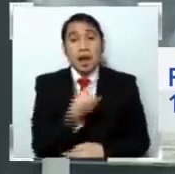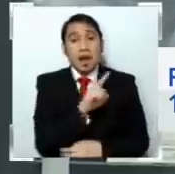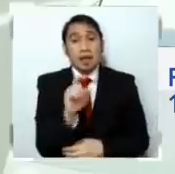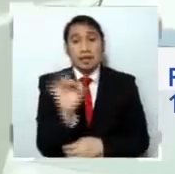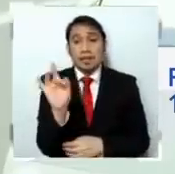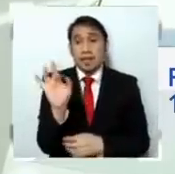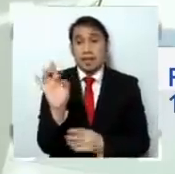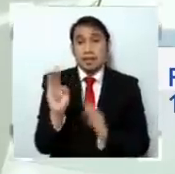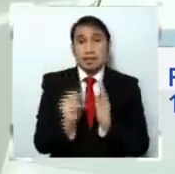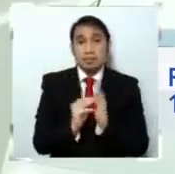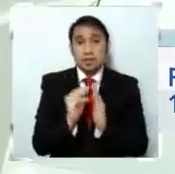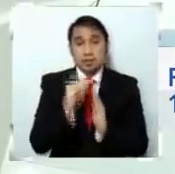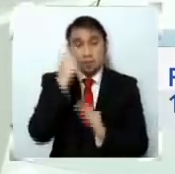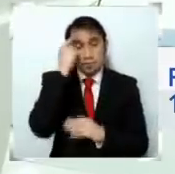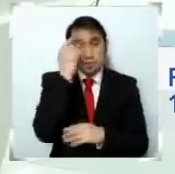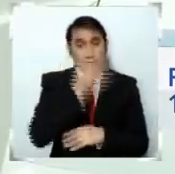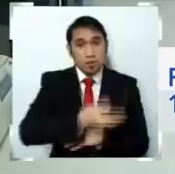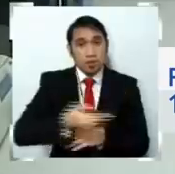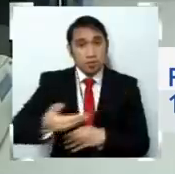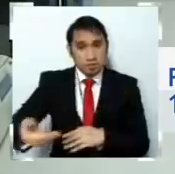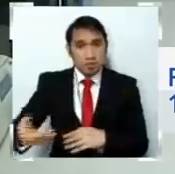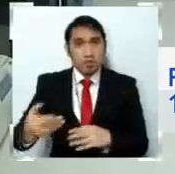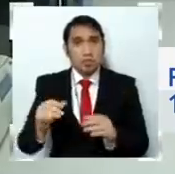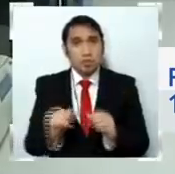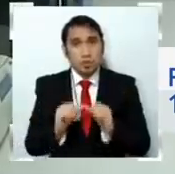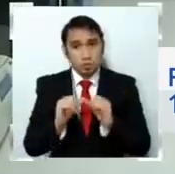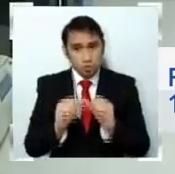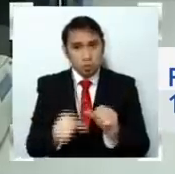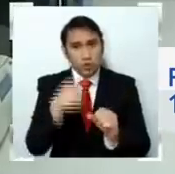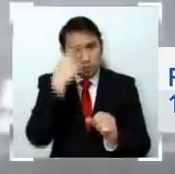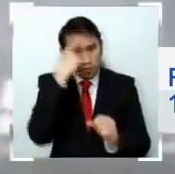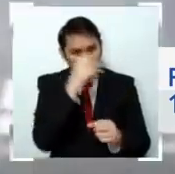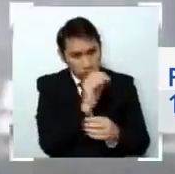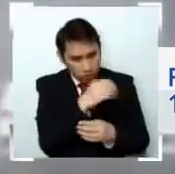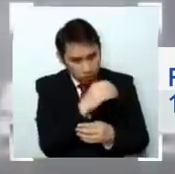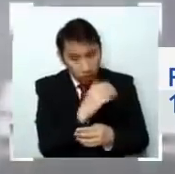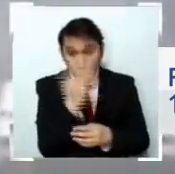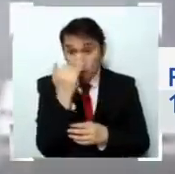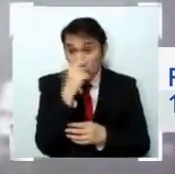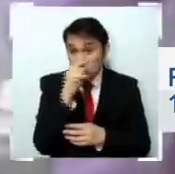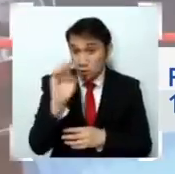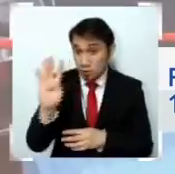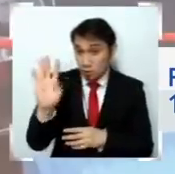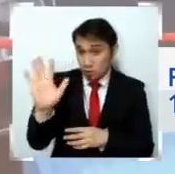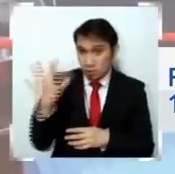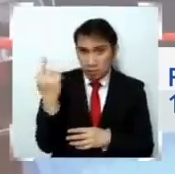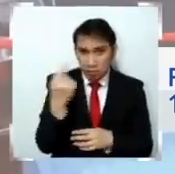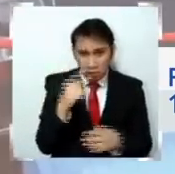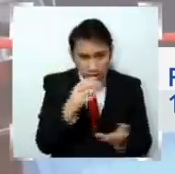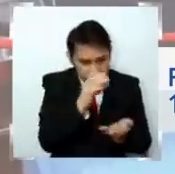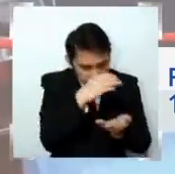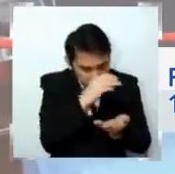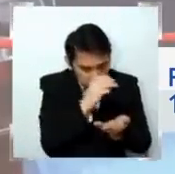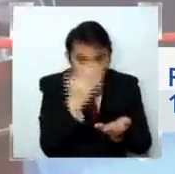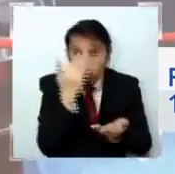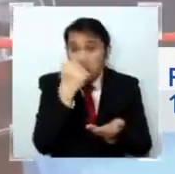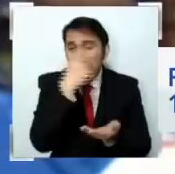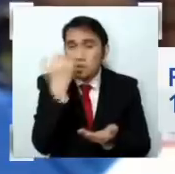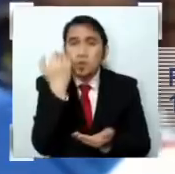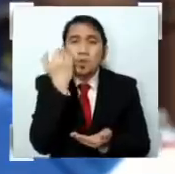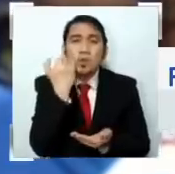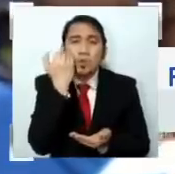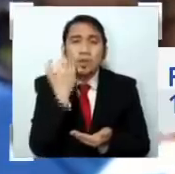supplies para tuloy-tuloy ang genome sequencing. 45 lang kasi ang na-sequence sa huling batch ng samples dahil sa kakulangan ng laboratory